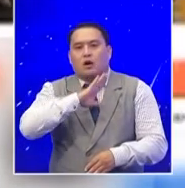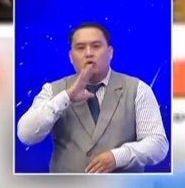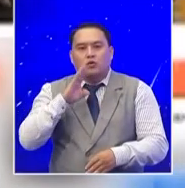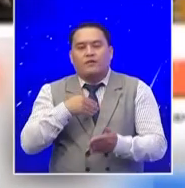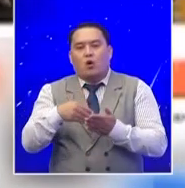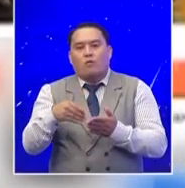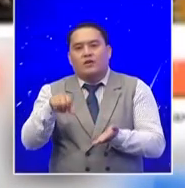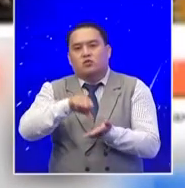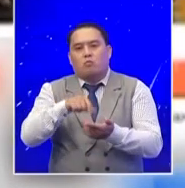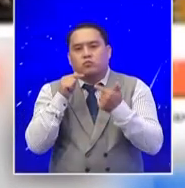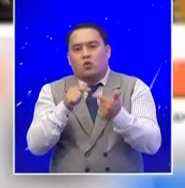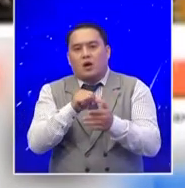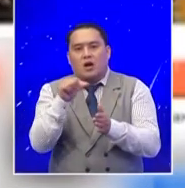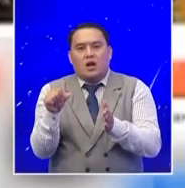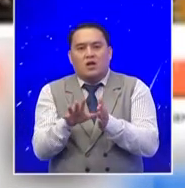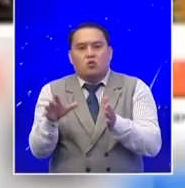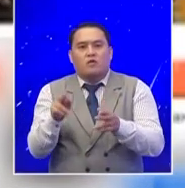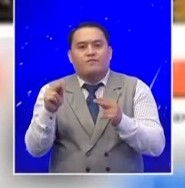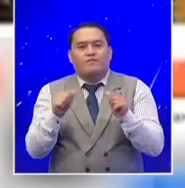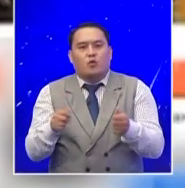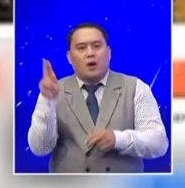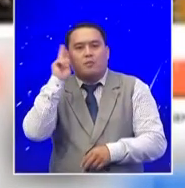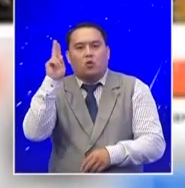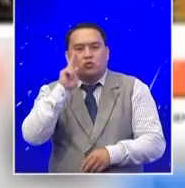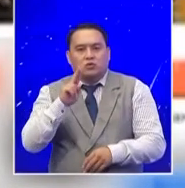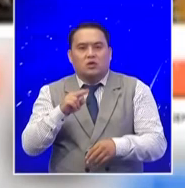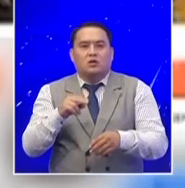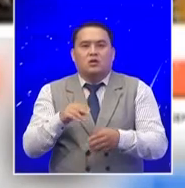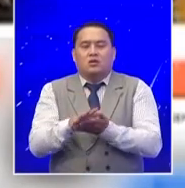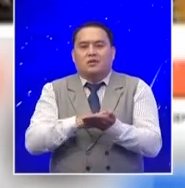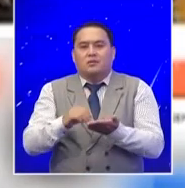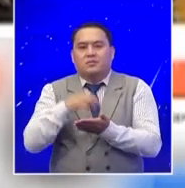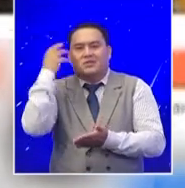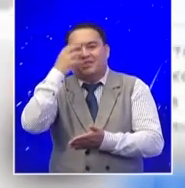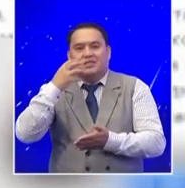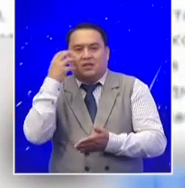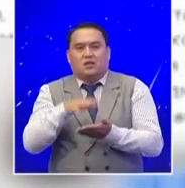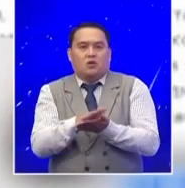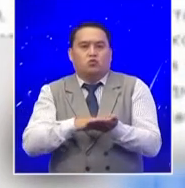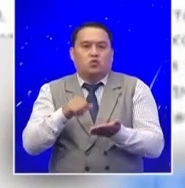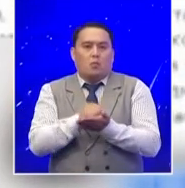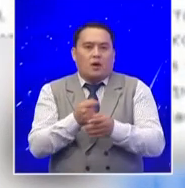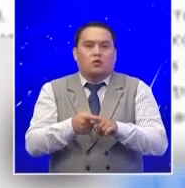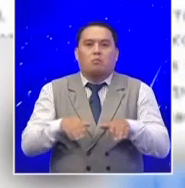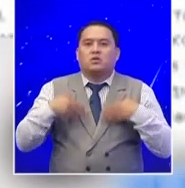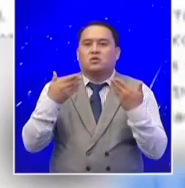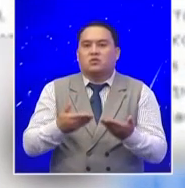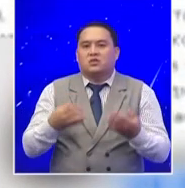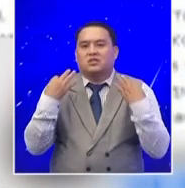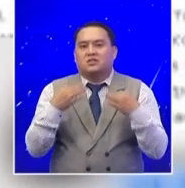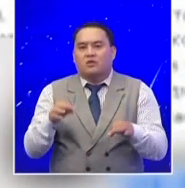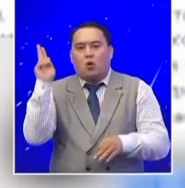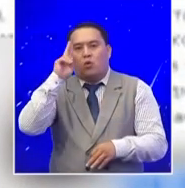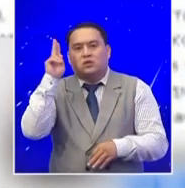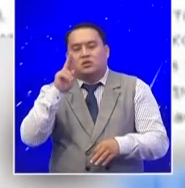Казахстанские родители выступают против электронной формы обучения, считая ее разрушительной для детской психики. Поэтому предлагают ввести